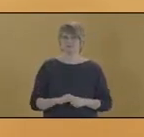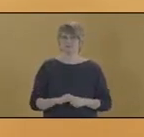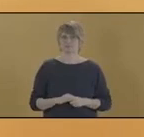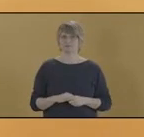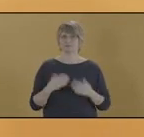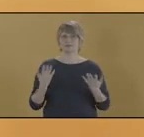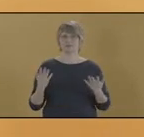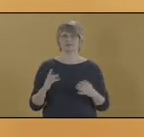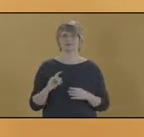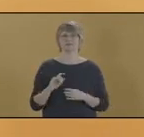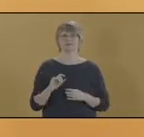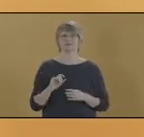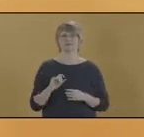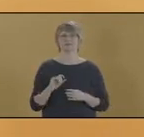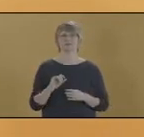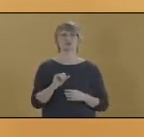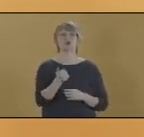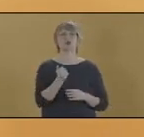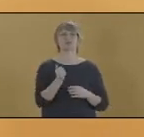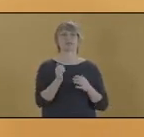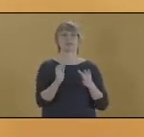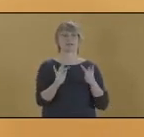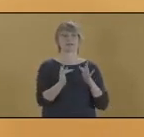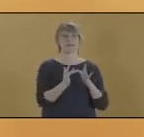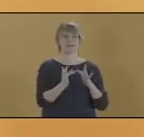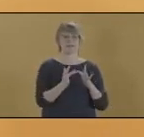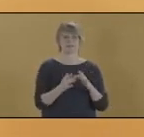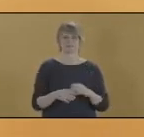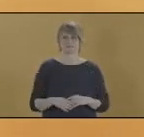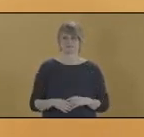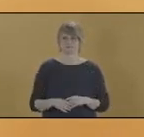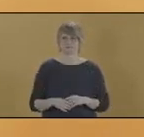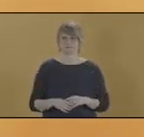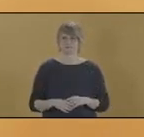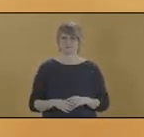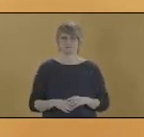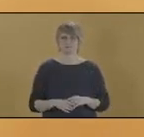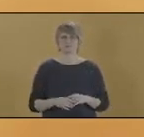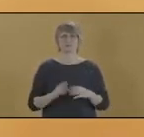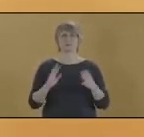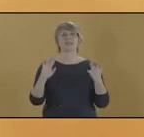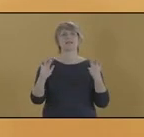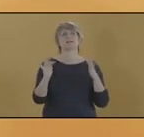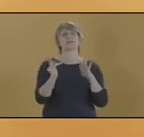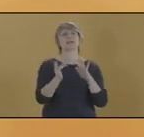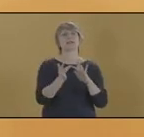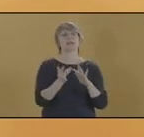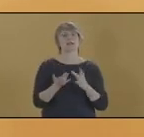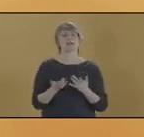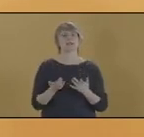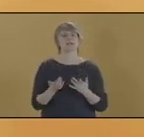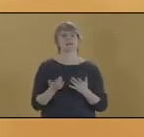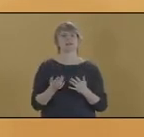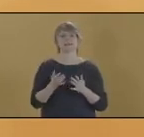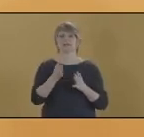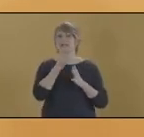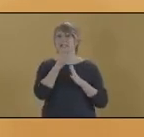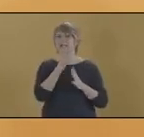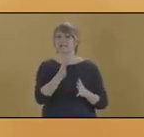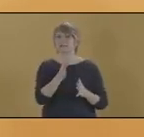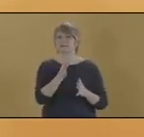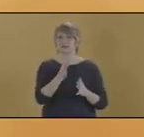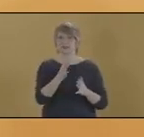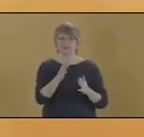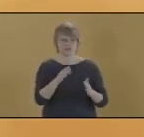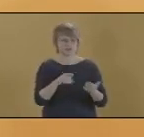Was ist jetzt das Besondere am Internet? Das Internet macht Desinformation, Verschwörungstheorien, aber auch Hate Speech